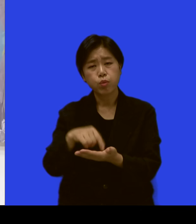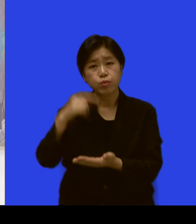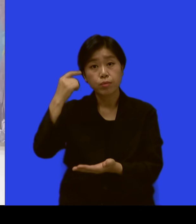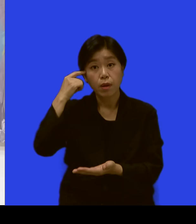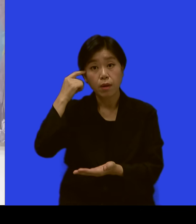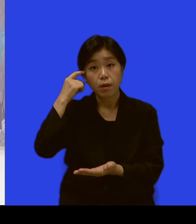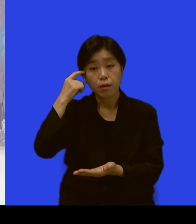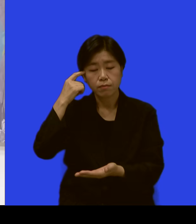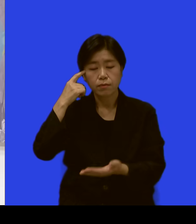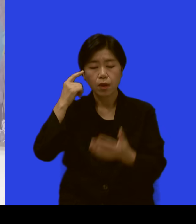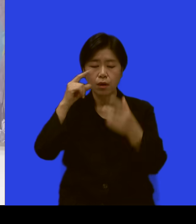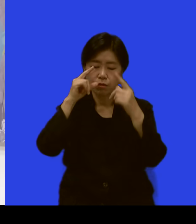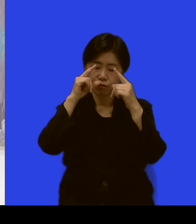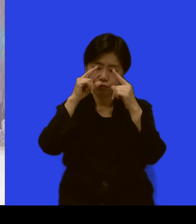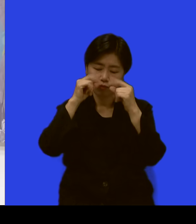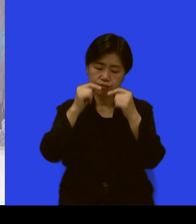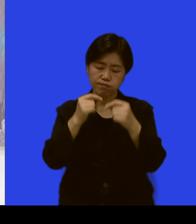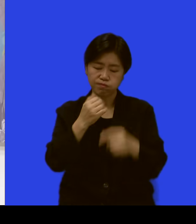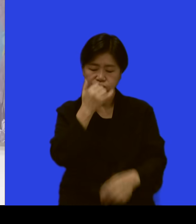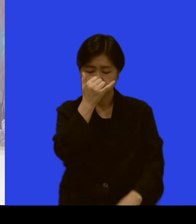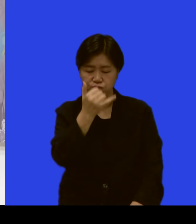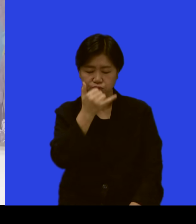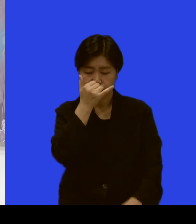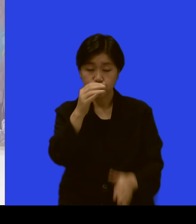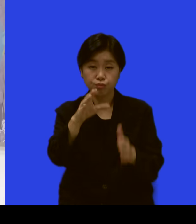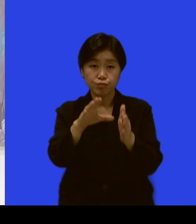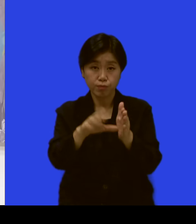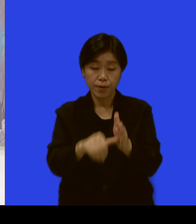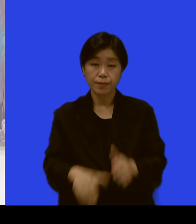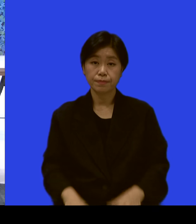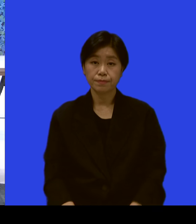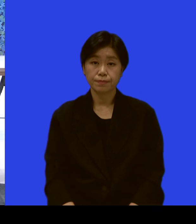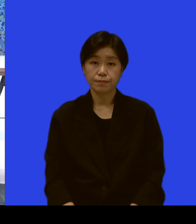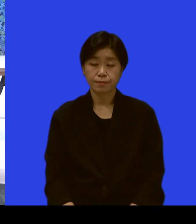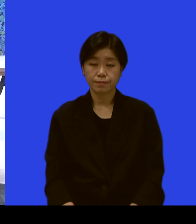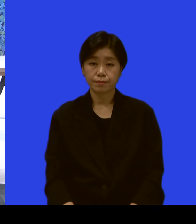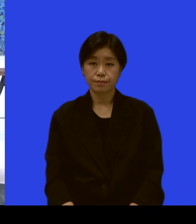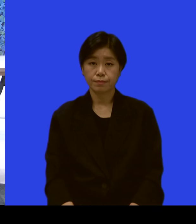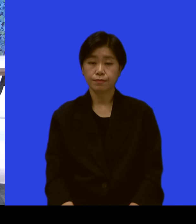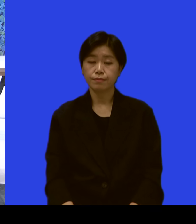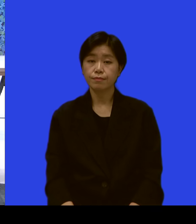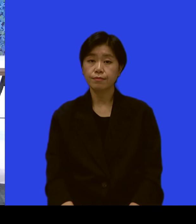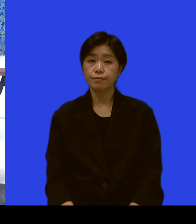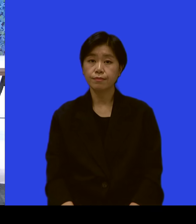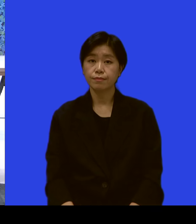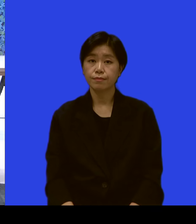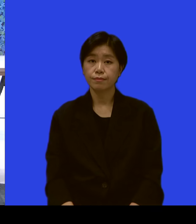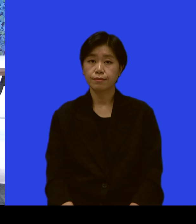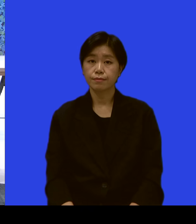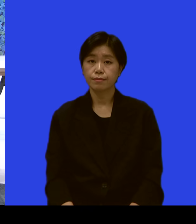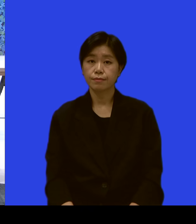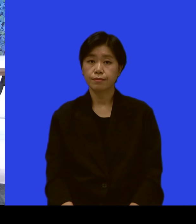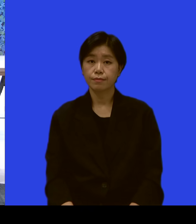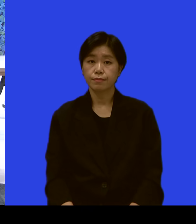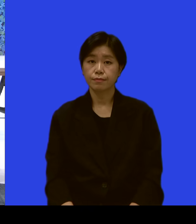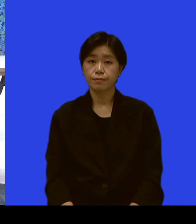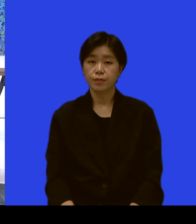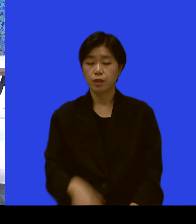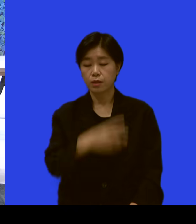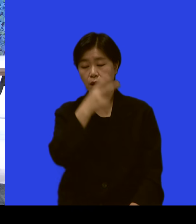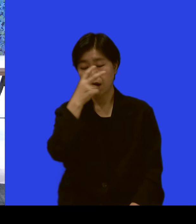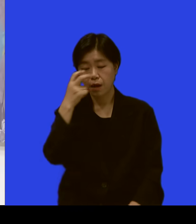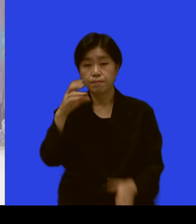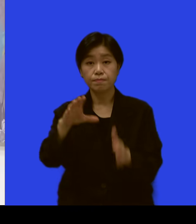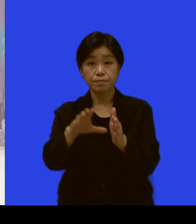되면 그 보조등이 그 이제 통로에 빨간 등이 하나씩 떨어지거든요. 네네. 잠을 자고